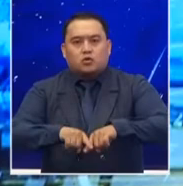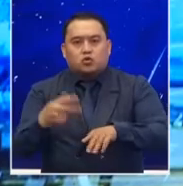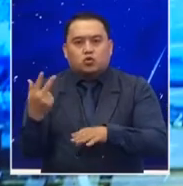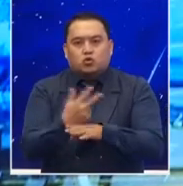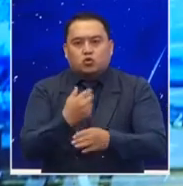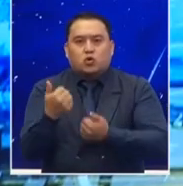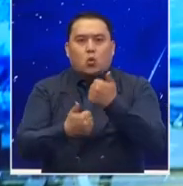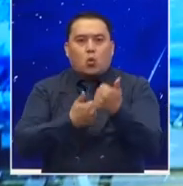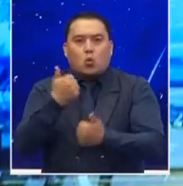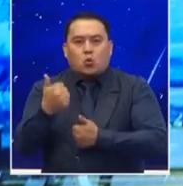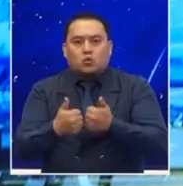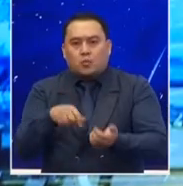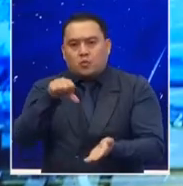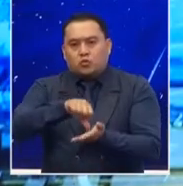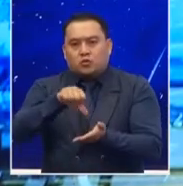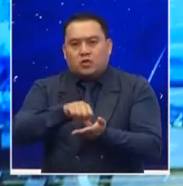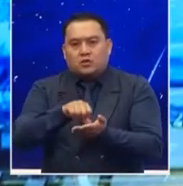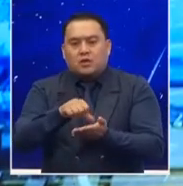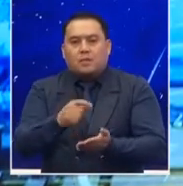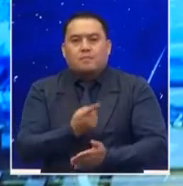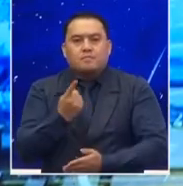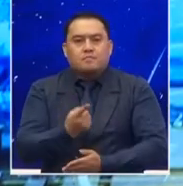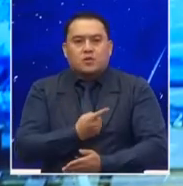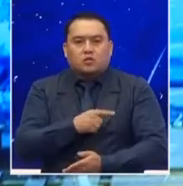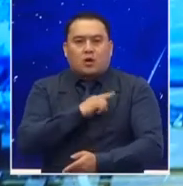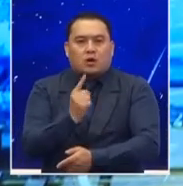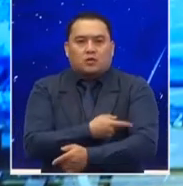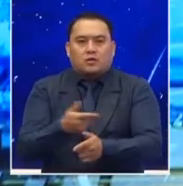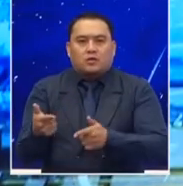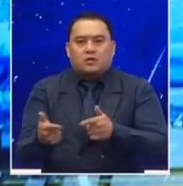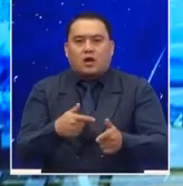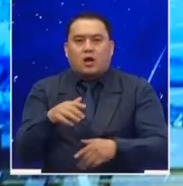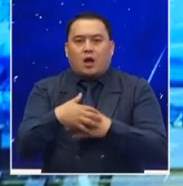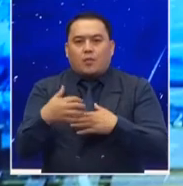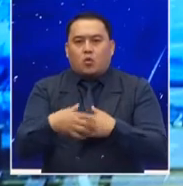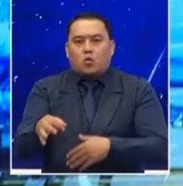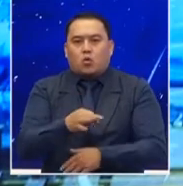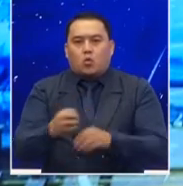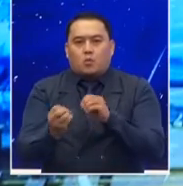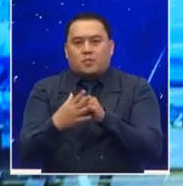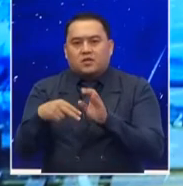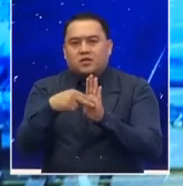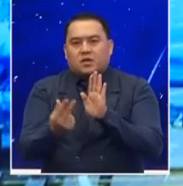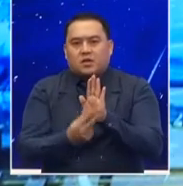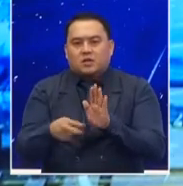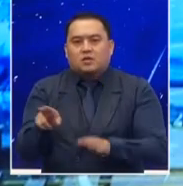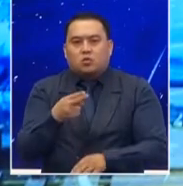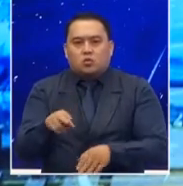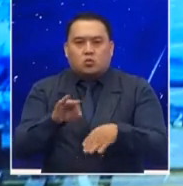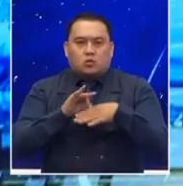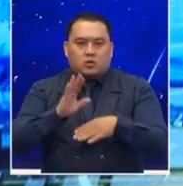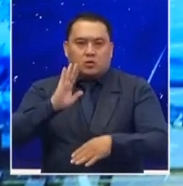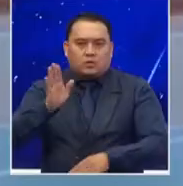кезеңіне лайықты өнер көрсету. Республикалық жарыс Щучинск қаласында 1990-ның 15-18 күндері өтеді.